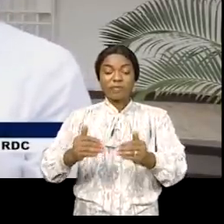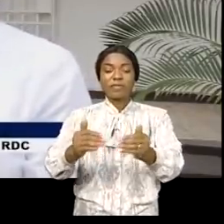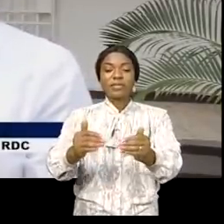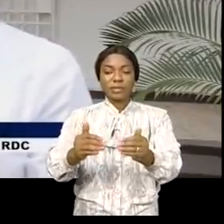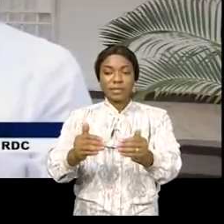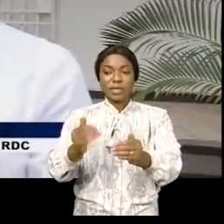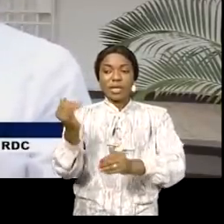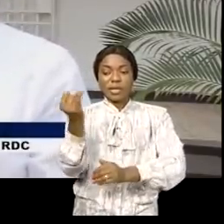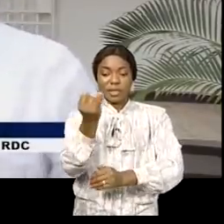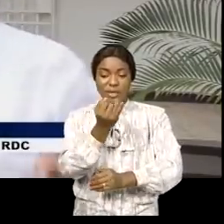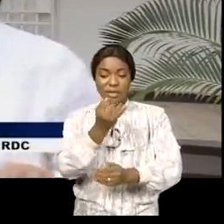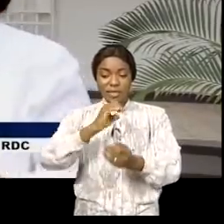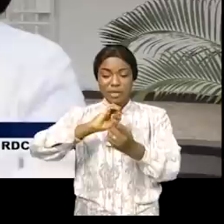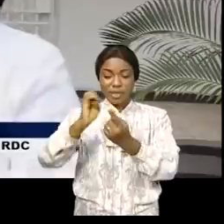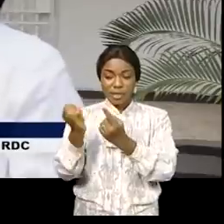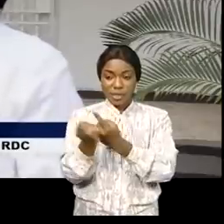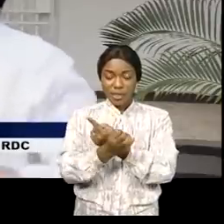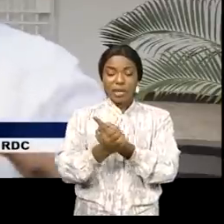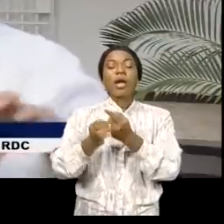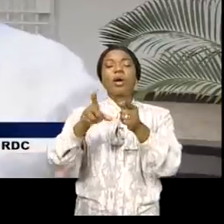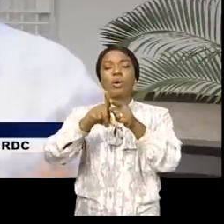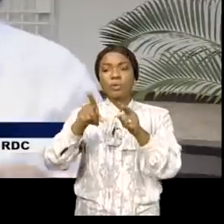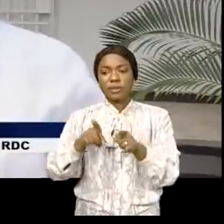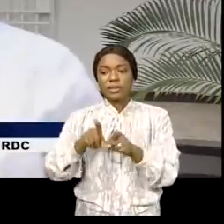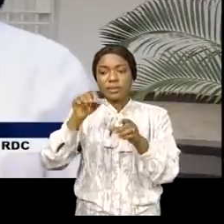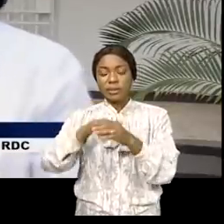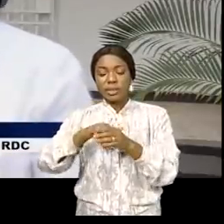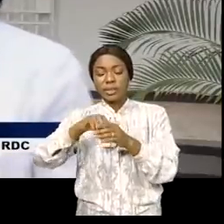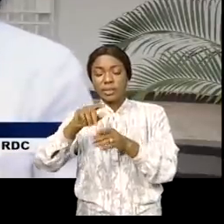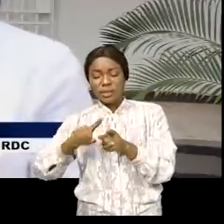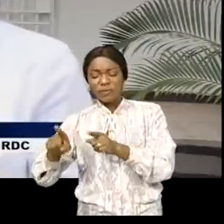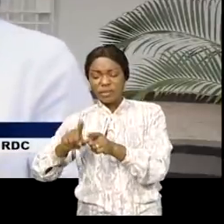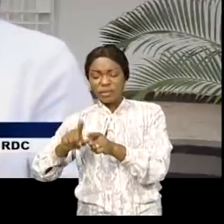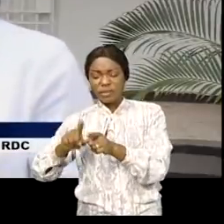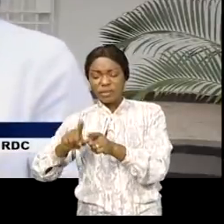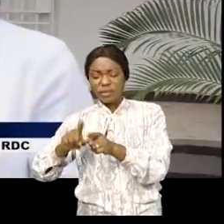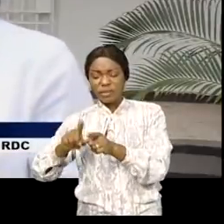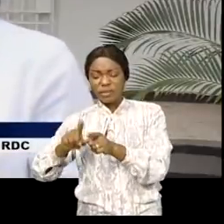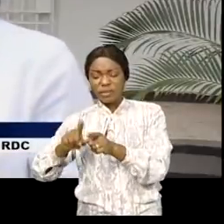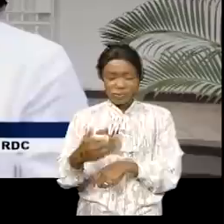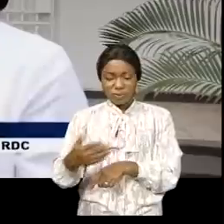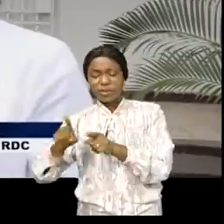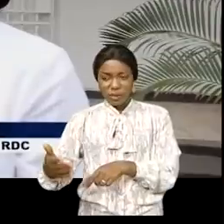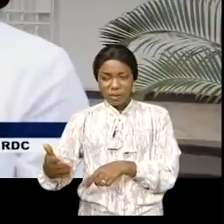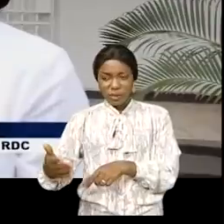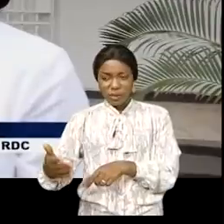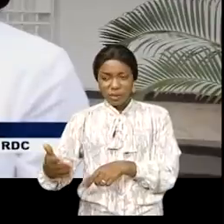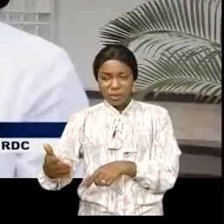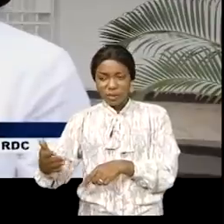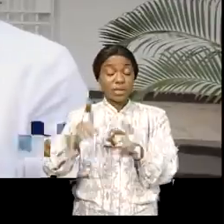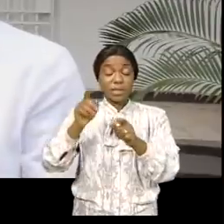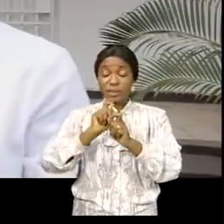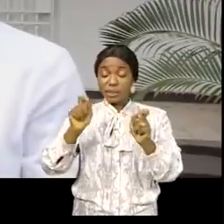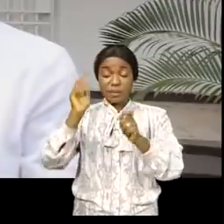projets et à niveau spécifique dans certains domaines. Et ça sera une bonne chose.